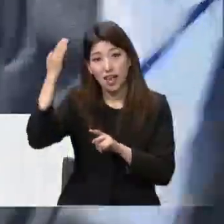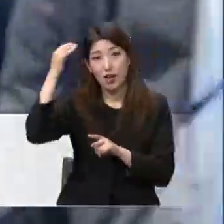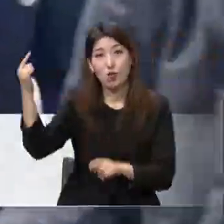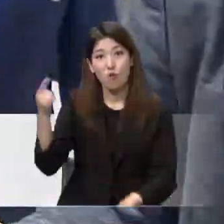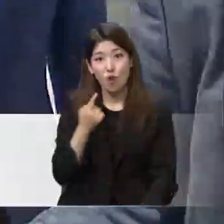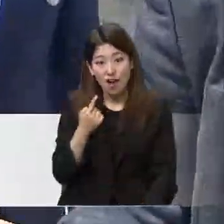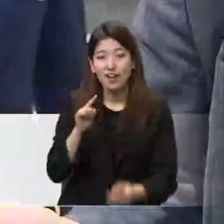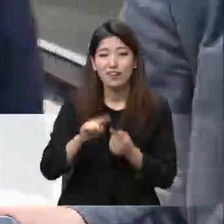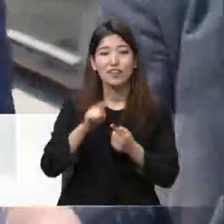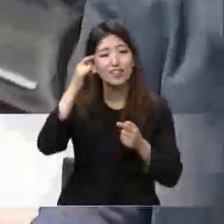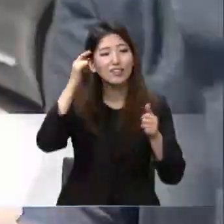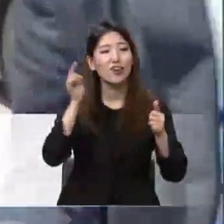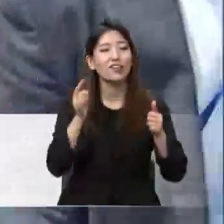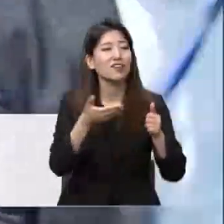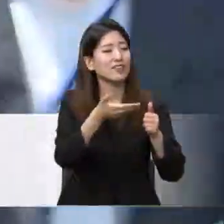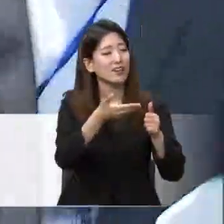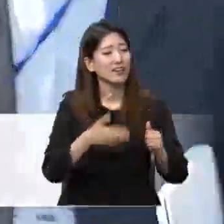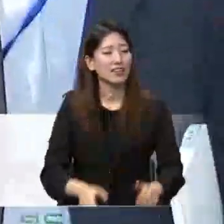보셨는지요